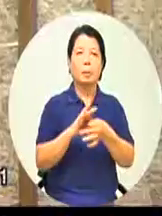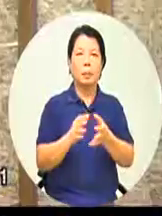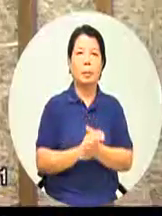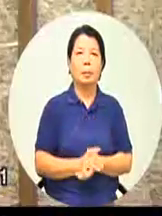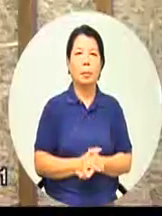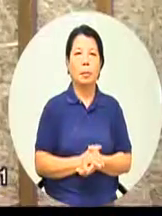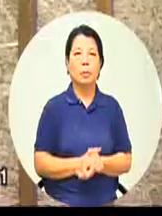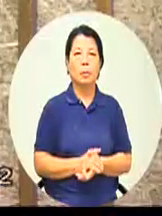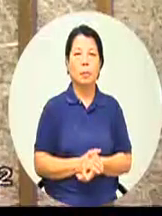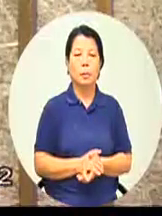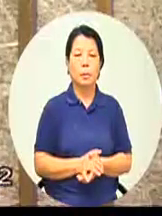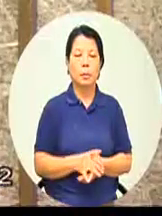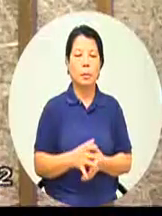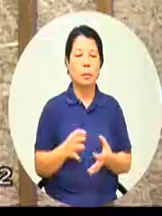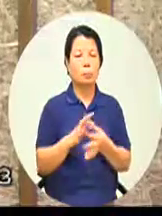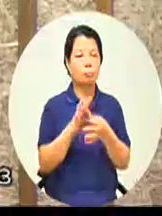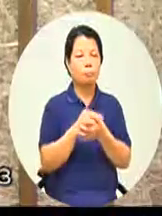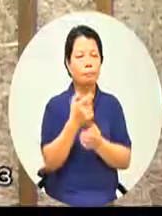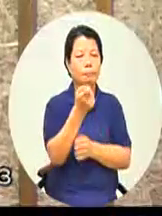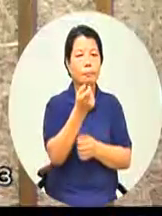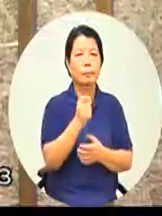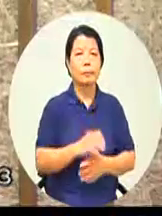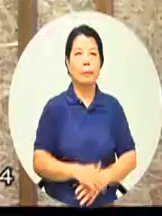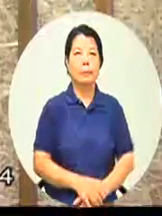是那么的大。